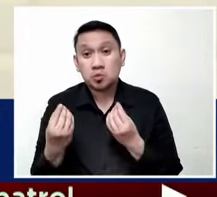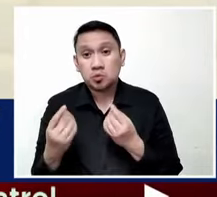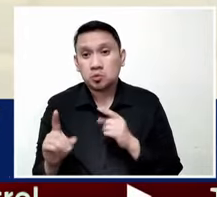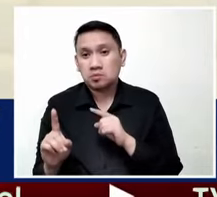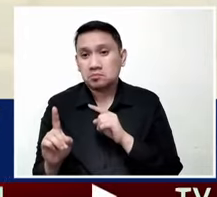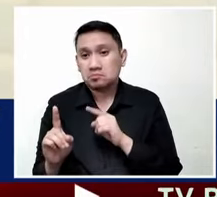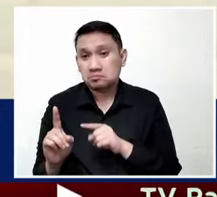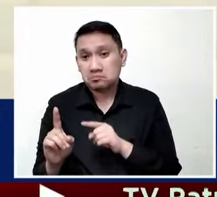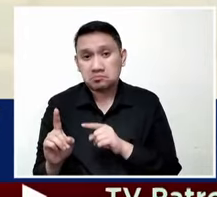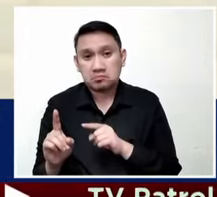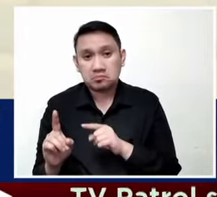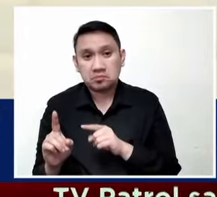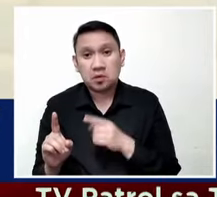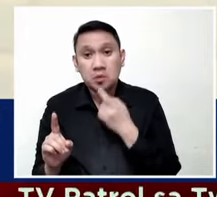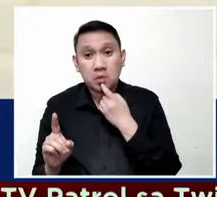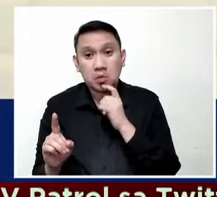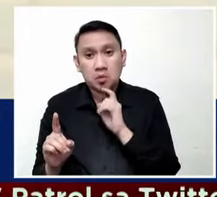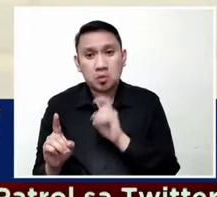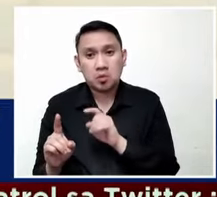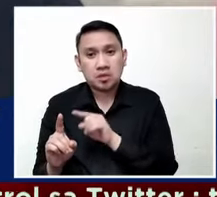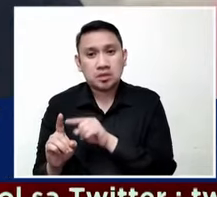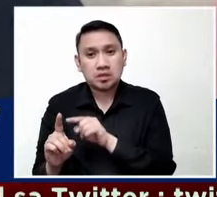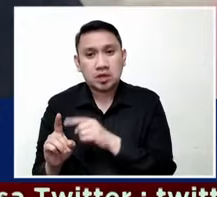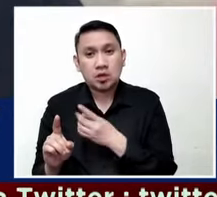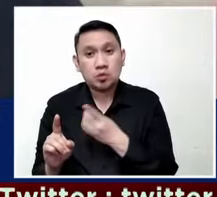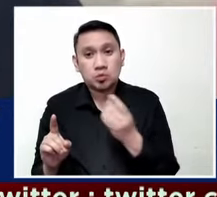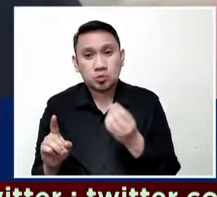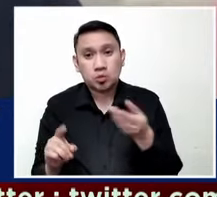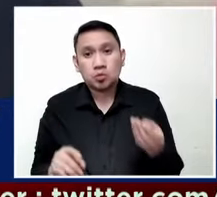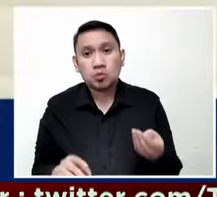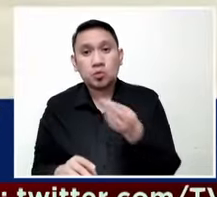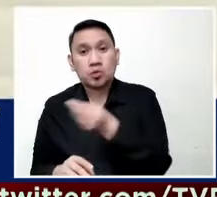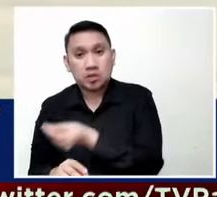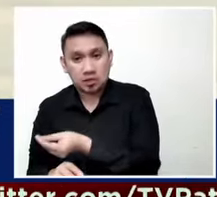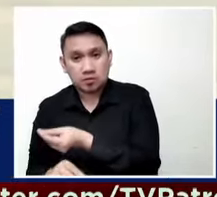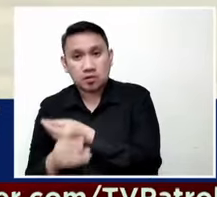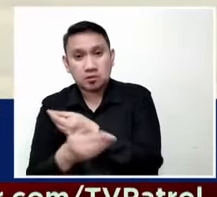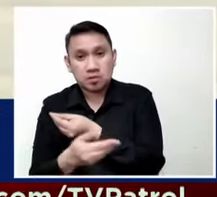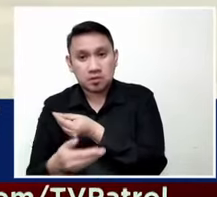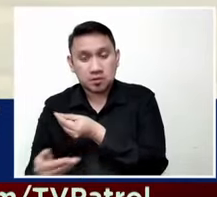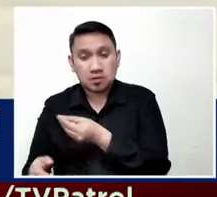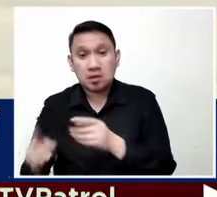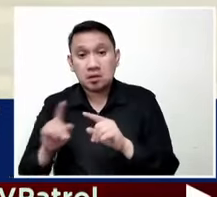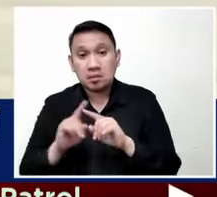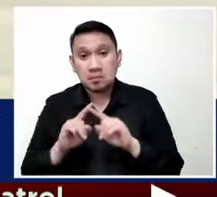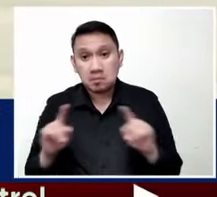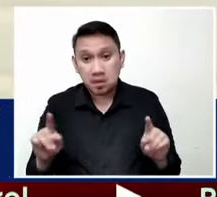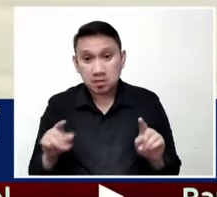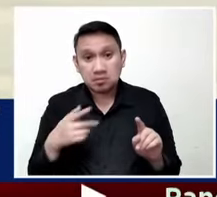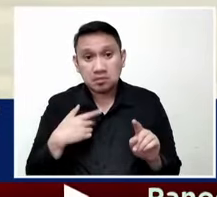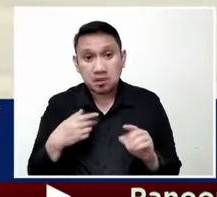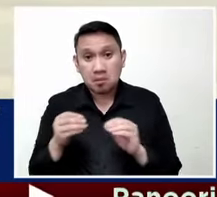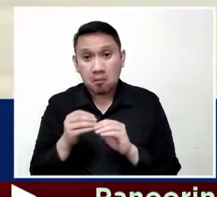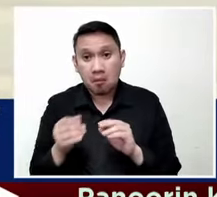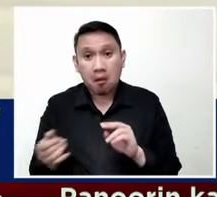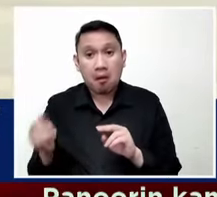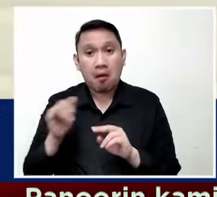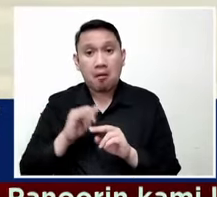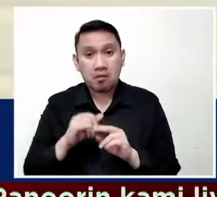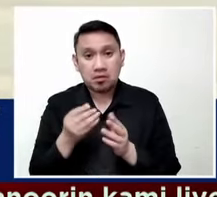natasan na mag-provide ng supply. Binibigyan niya ng ano, pero after na mag-invest ng mas malaki pa, doon na po siya